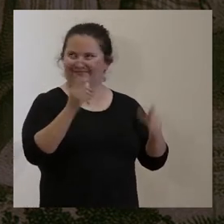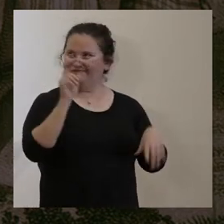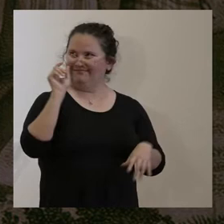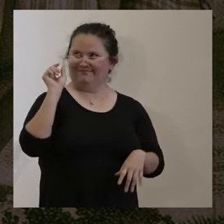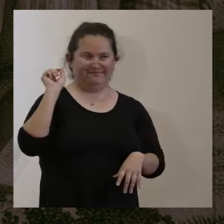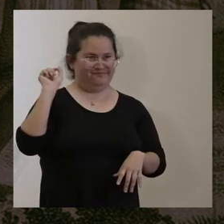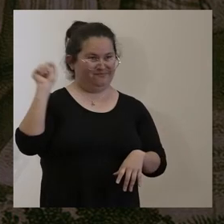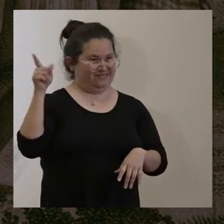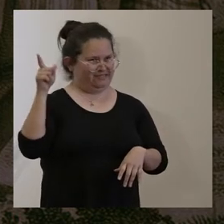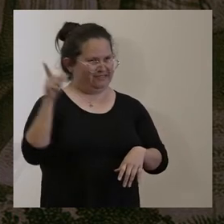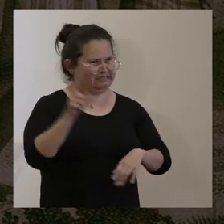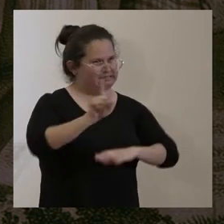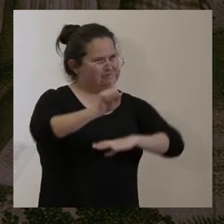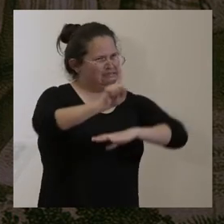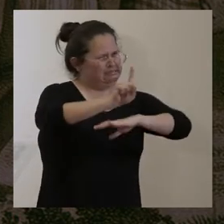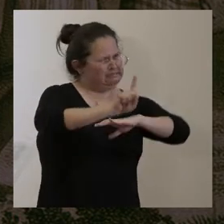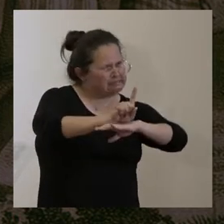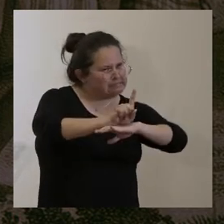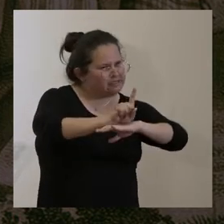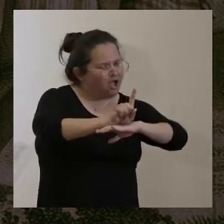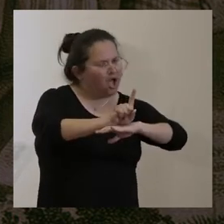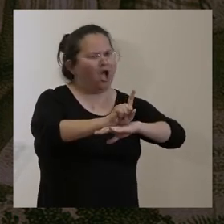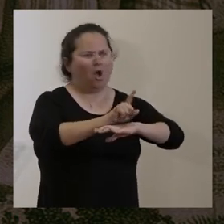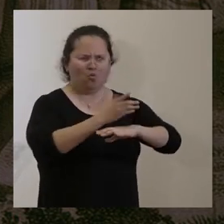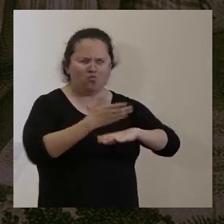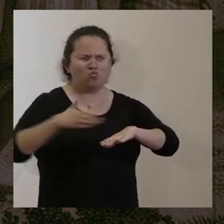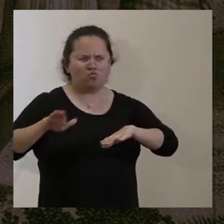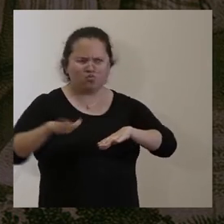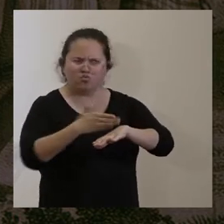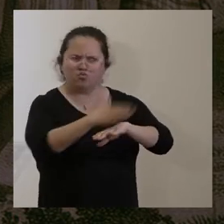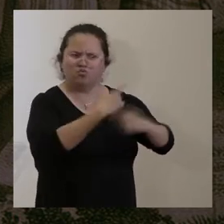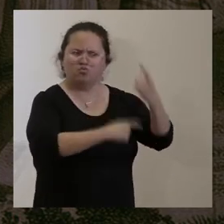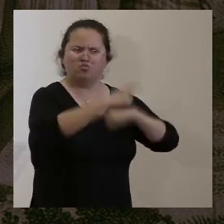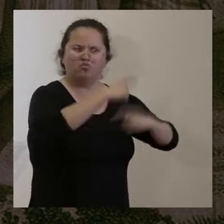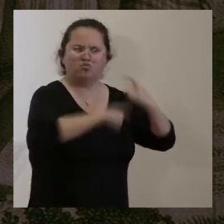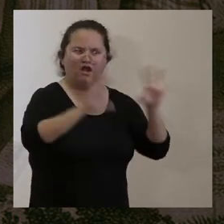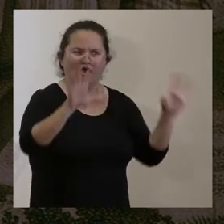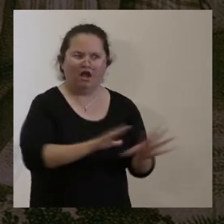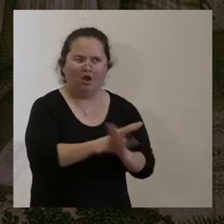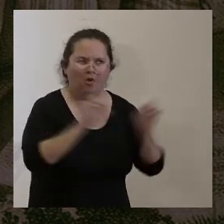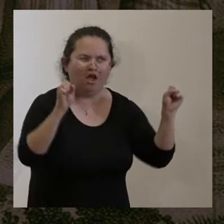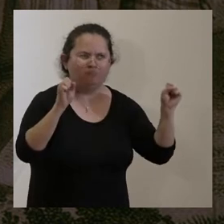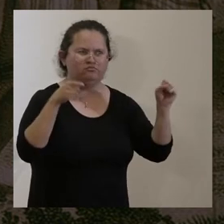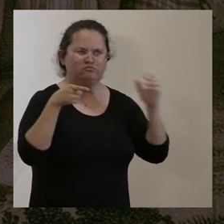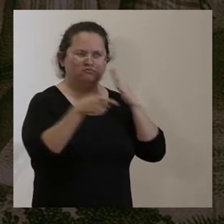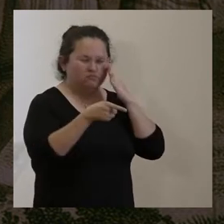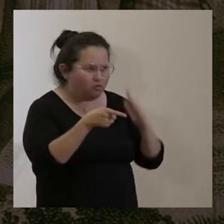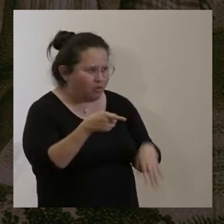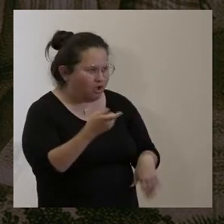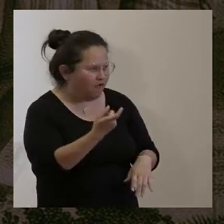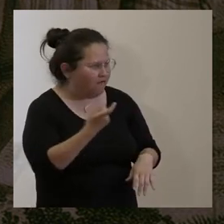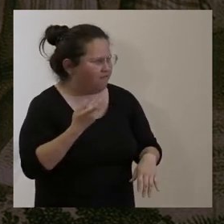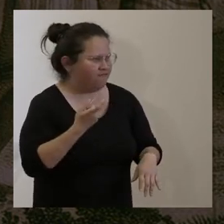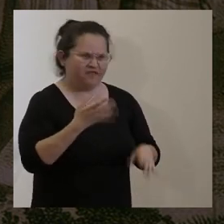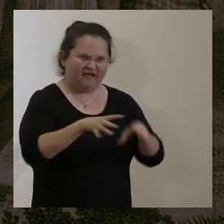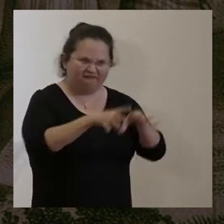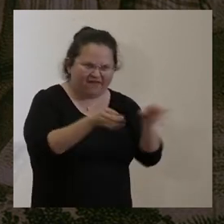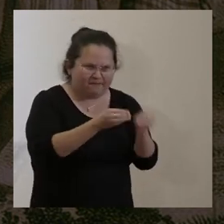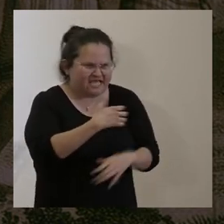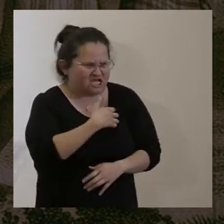qu'il soit riche, puissant, fils de princesse, il a été